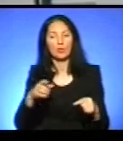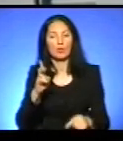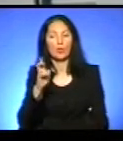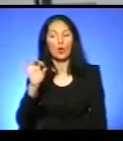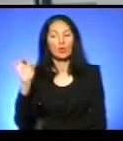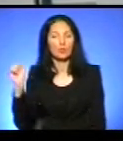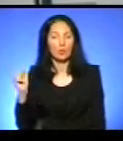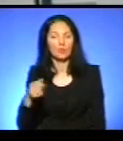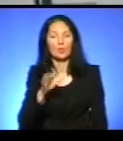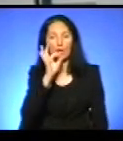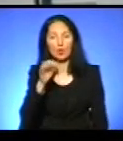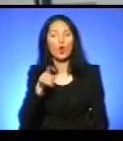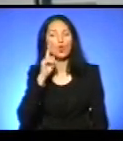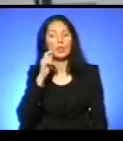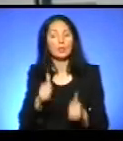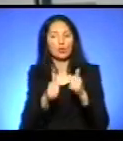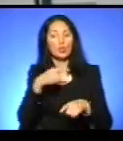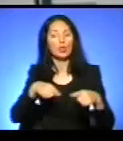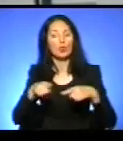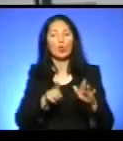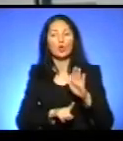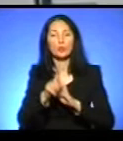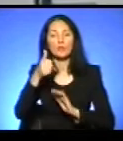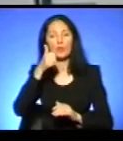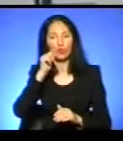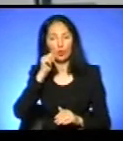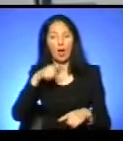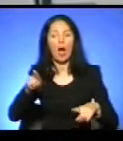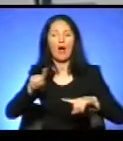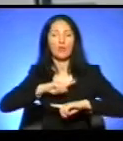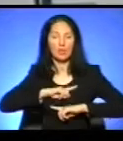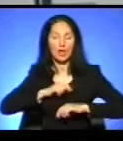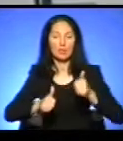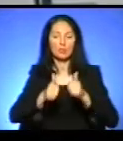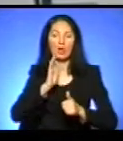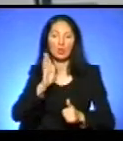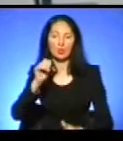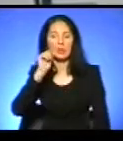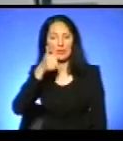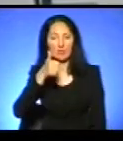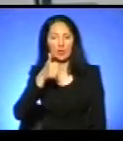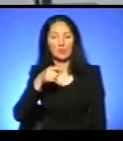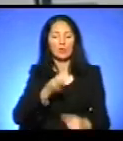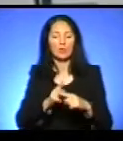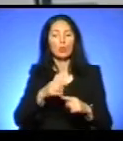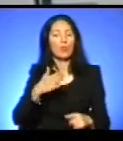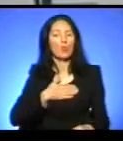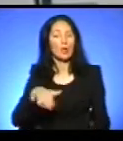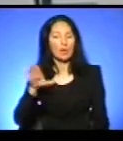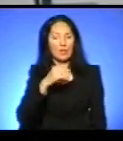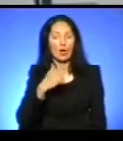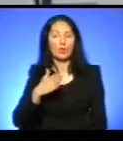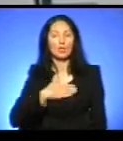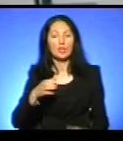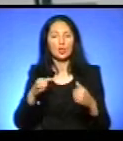Воросюк. Зазначу, юнацький турнір з футболу розпочався вчора, а фінал змагань – завтра. І на цьому у мене все. А у нашій